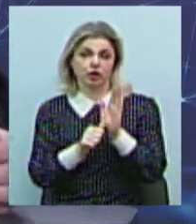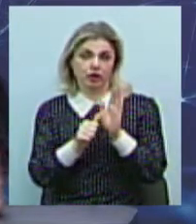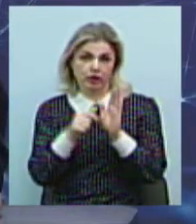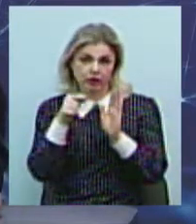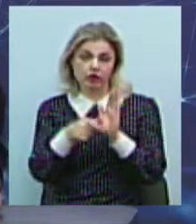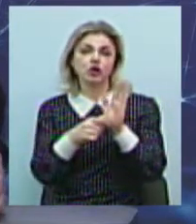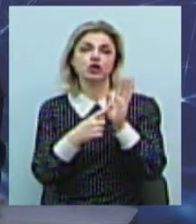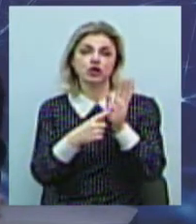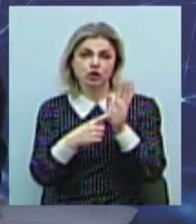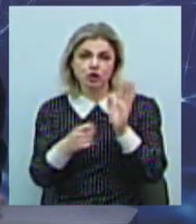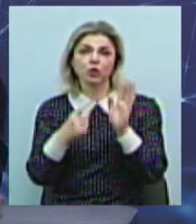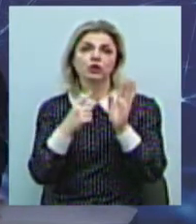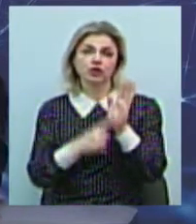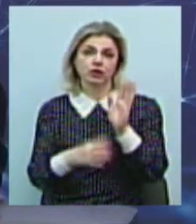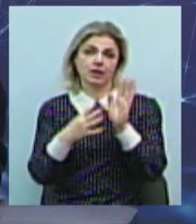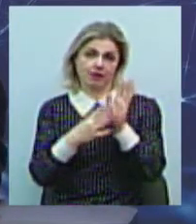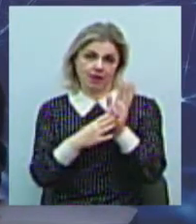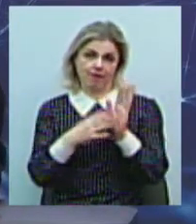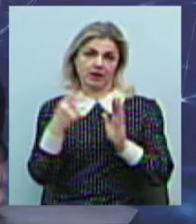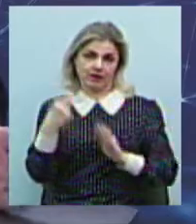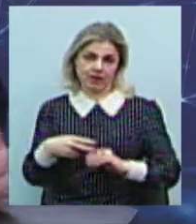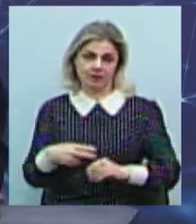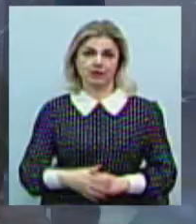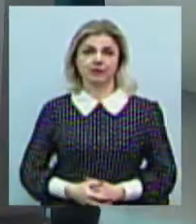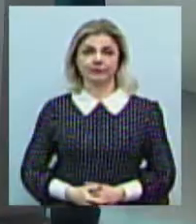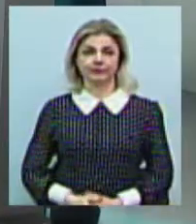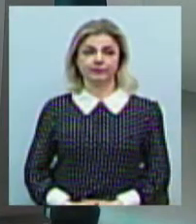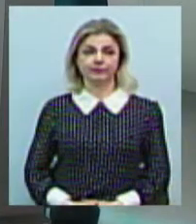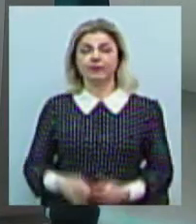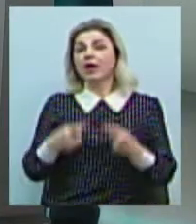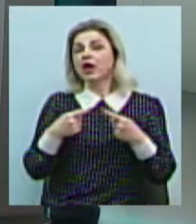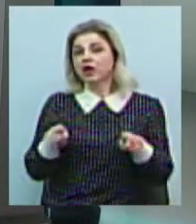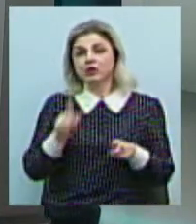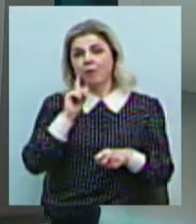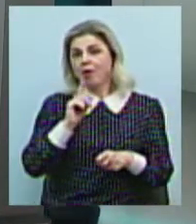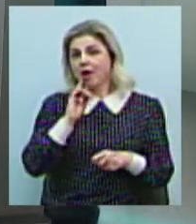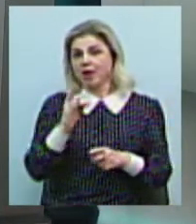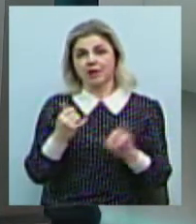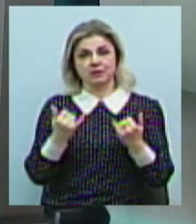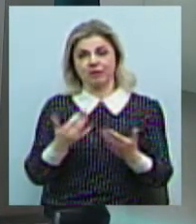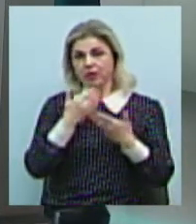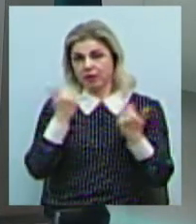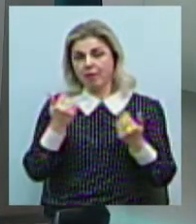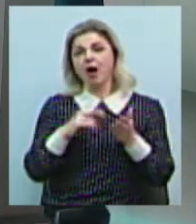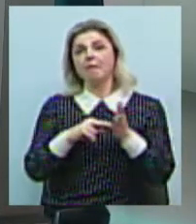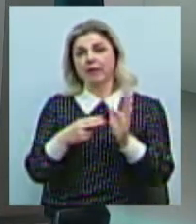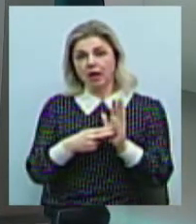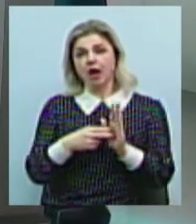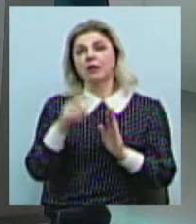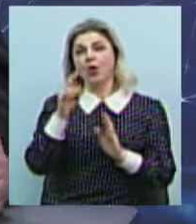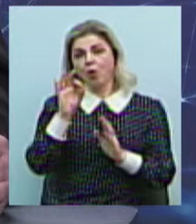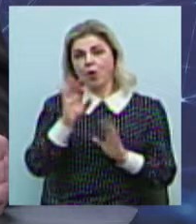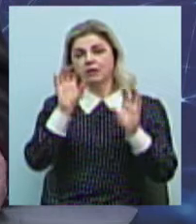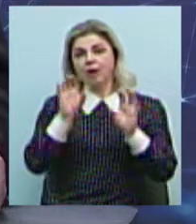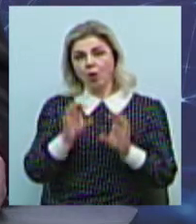стаж 30-35, 1669,20. Іншого поки що на сьогоднішній день немає. Планується, звичайно, по закону про